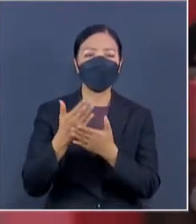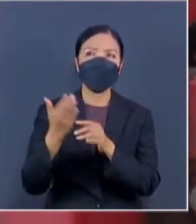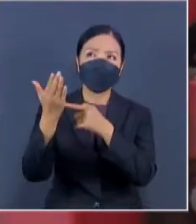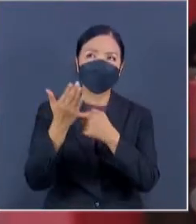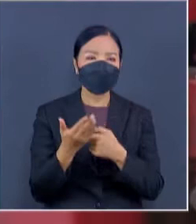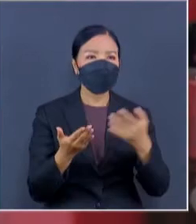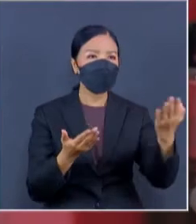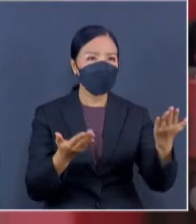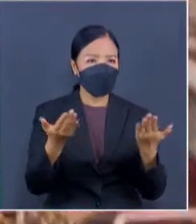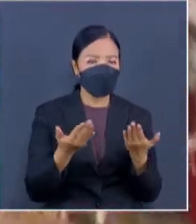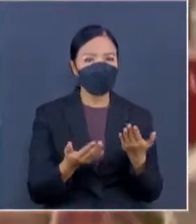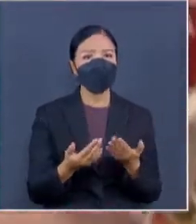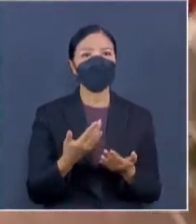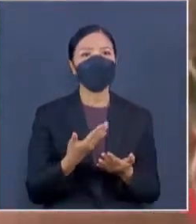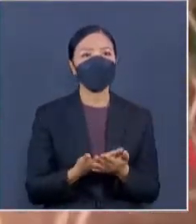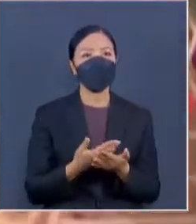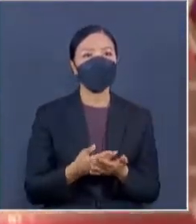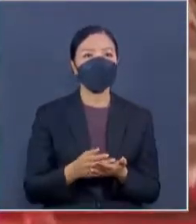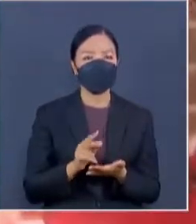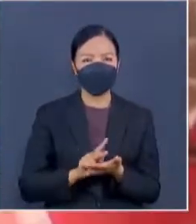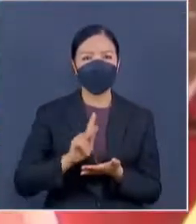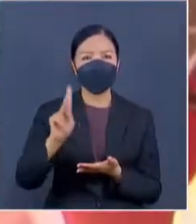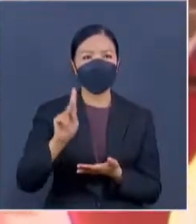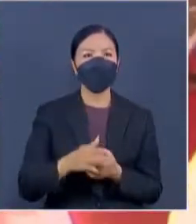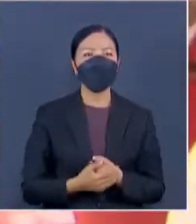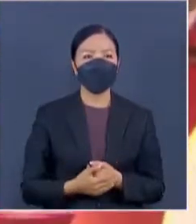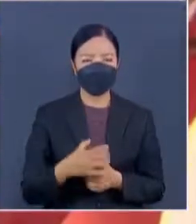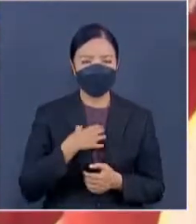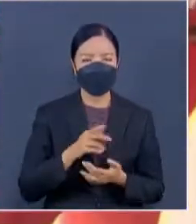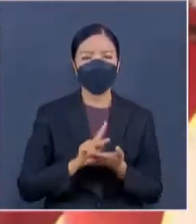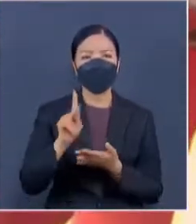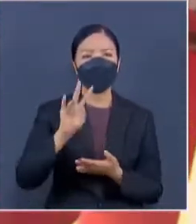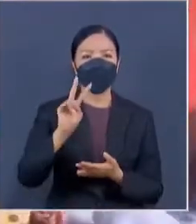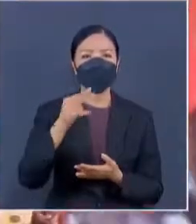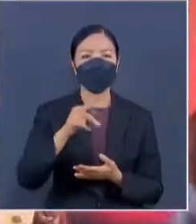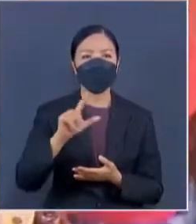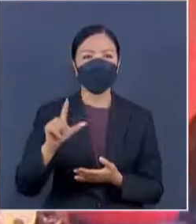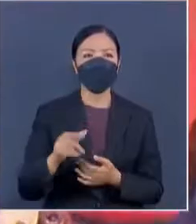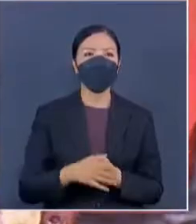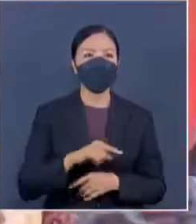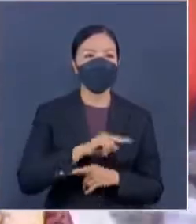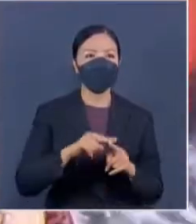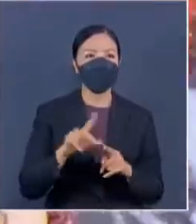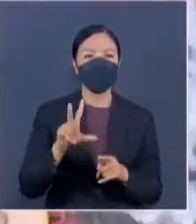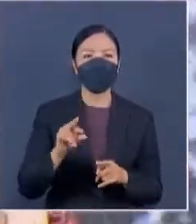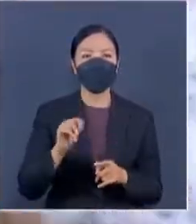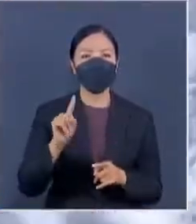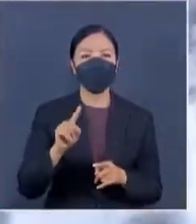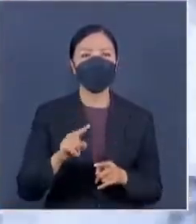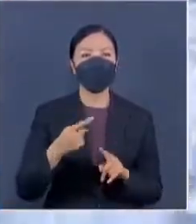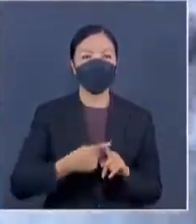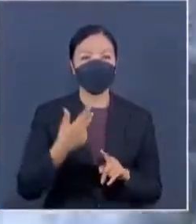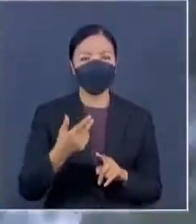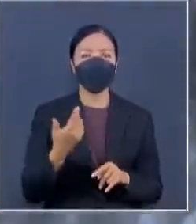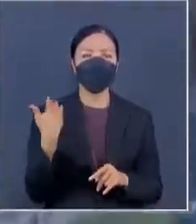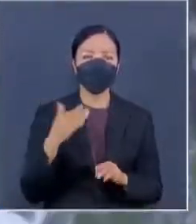อเงื่อนไขการปล่อยกู้ให้กับกองทุน 20,000 ล้านบาทภายในวันที่31มีนาคมนี้จากเดิมเคยเ